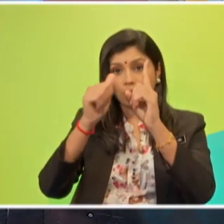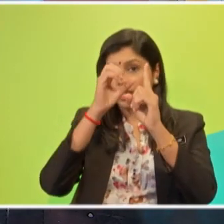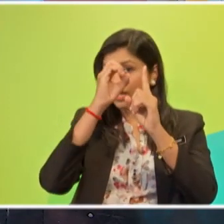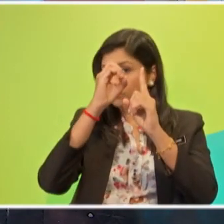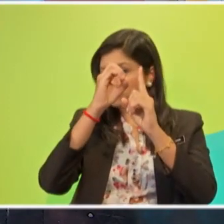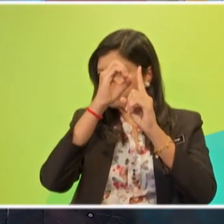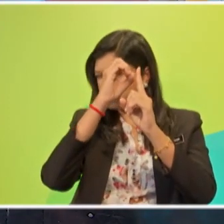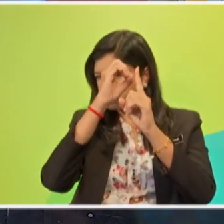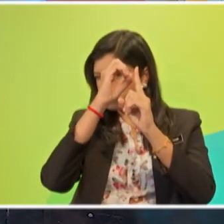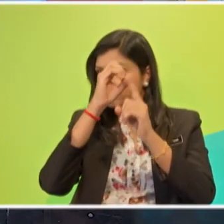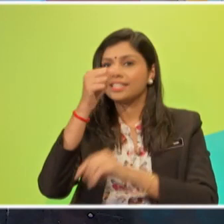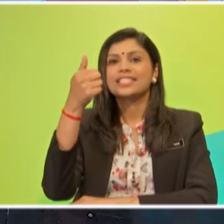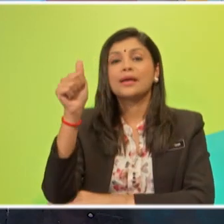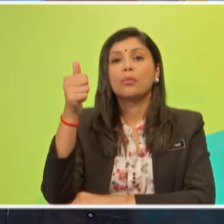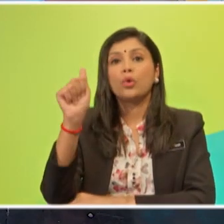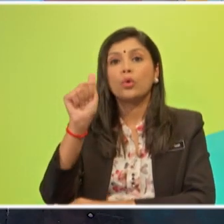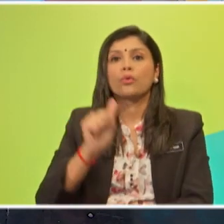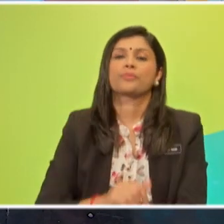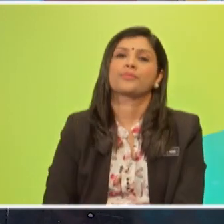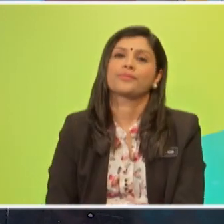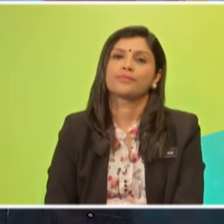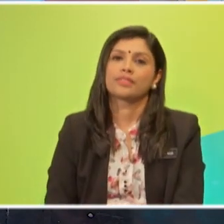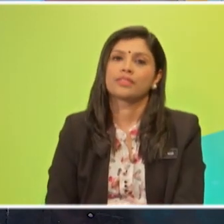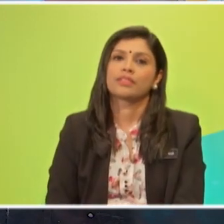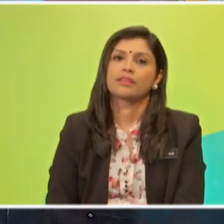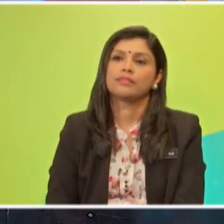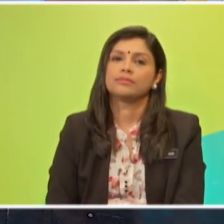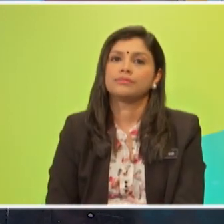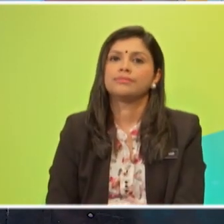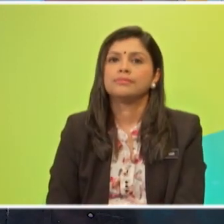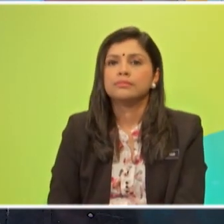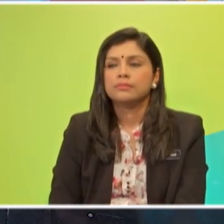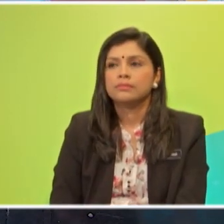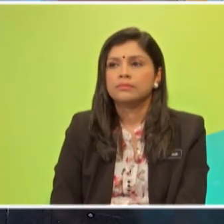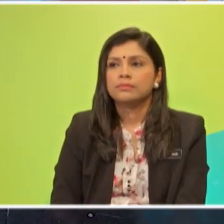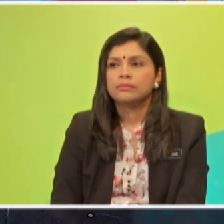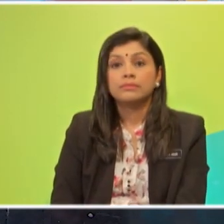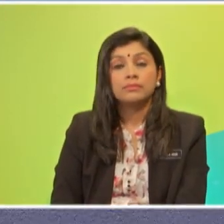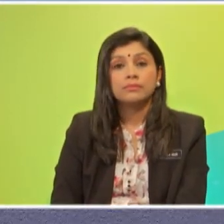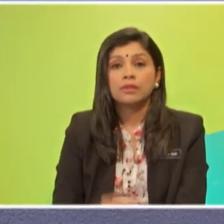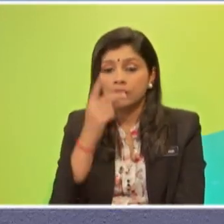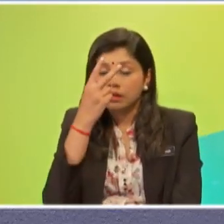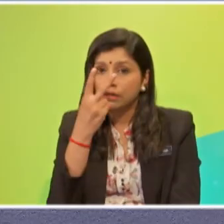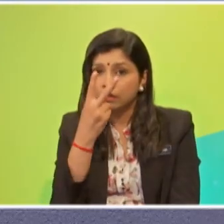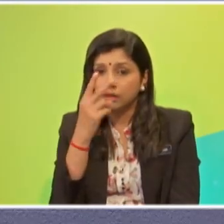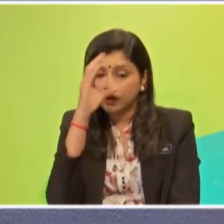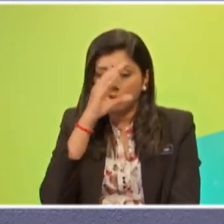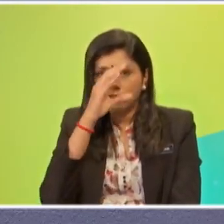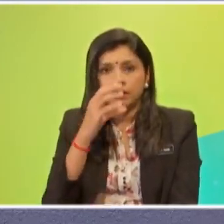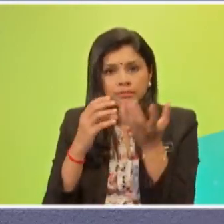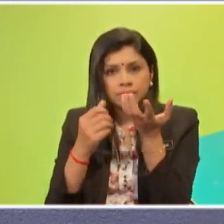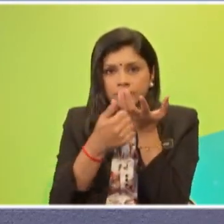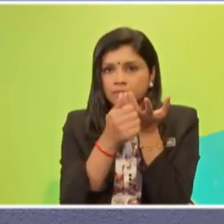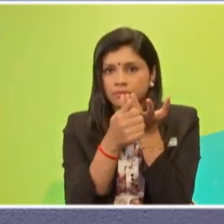sifat. Yang itulah nombor 10. Yeah. Okey, jadi saya kena letakkan dalam bekas yang ada. Inilah